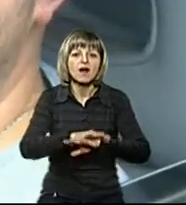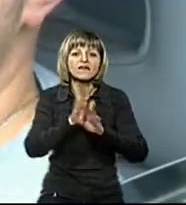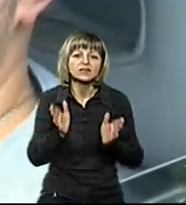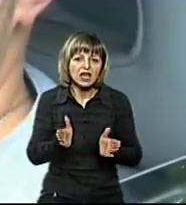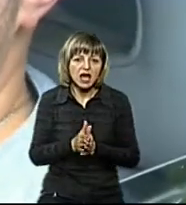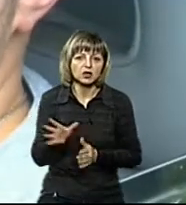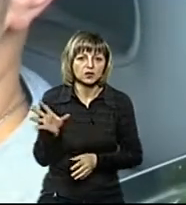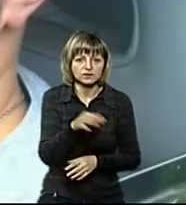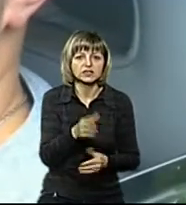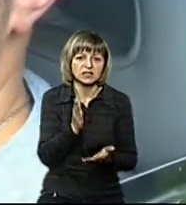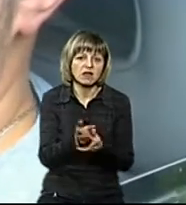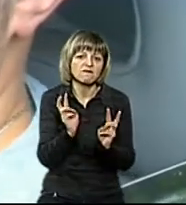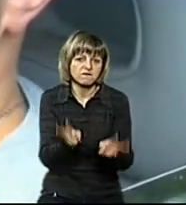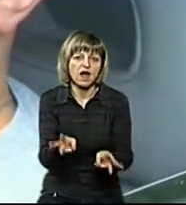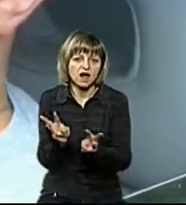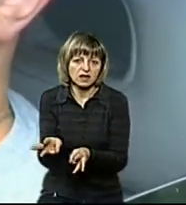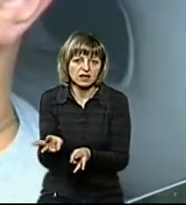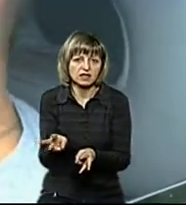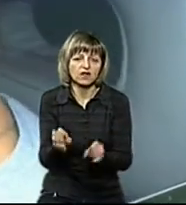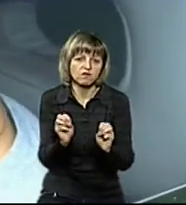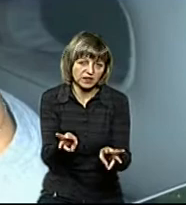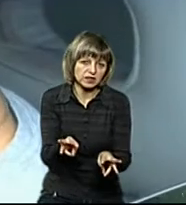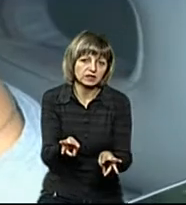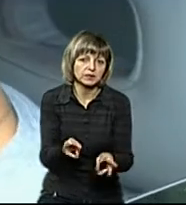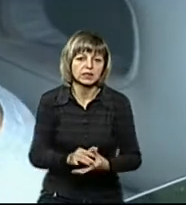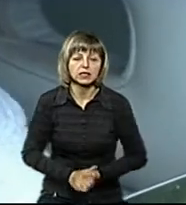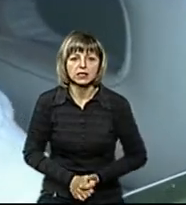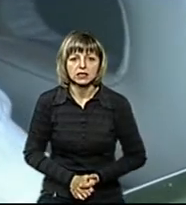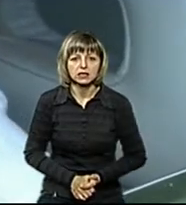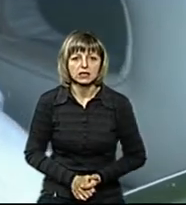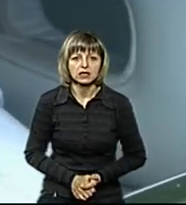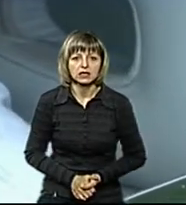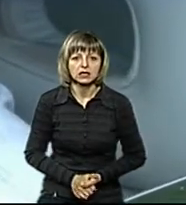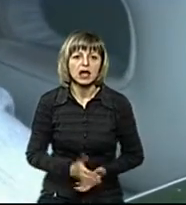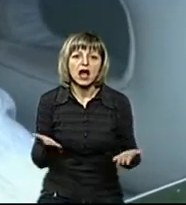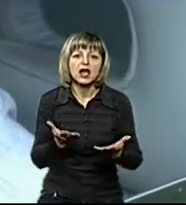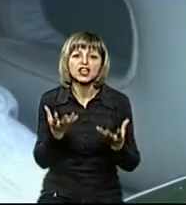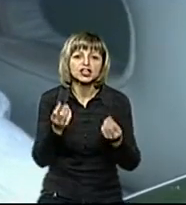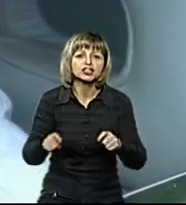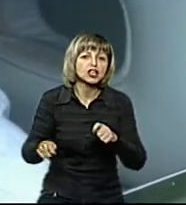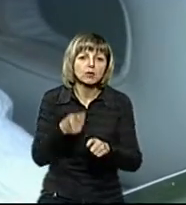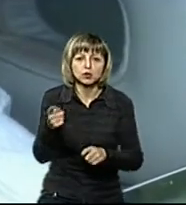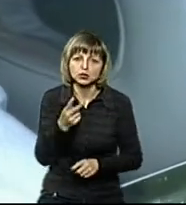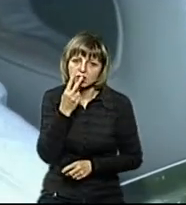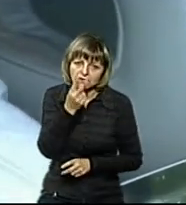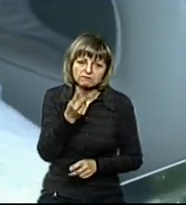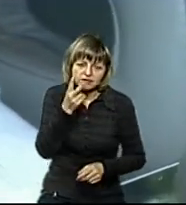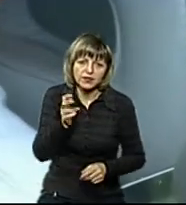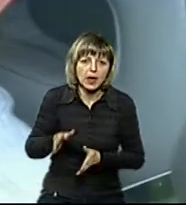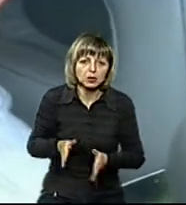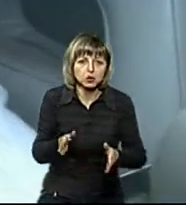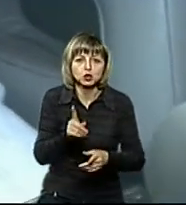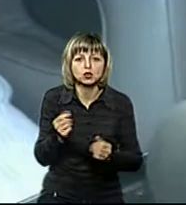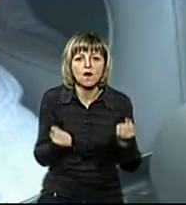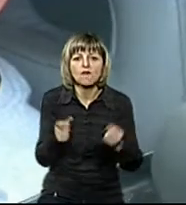загальному всі з фарами їздять, з увімкненим світлом. А от які ще порушення на дорогах зустрічаєте, що водії